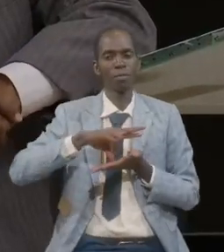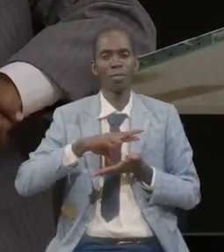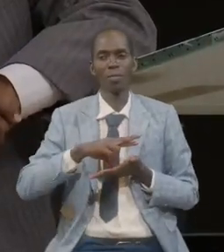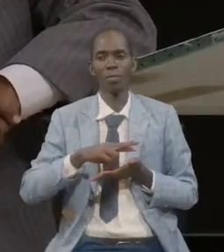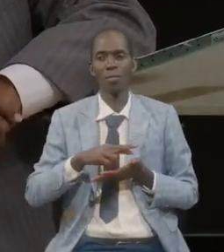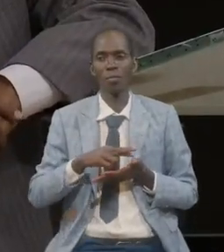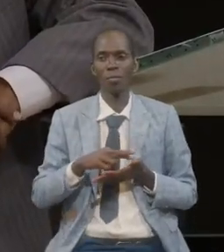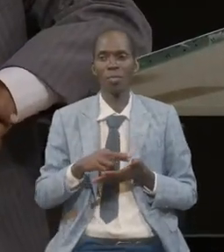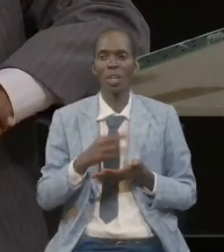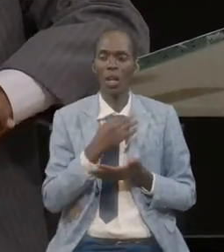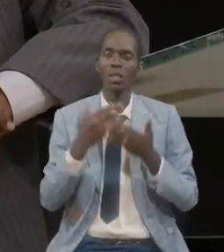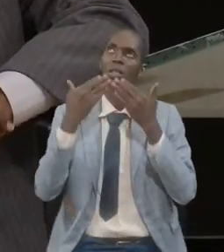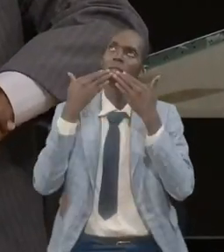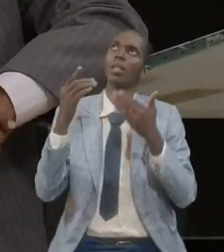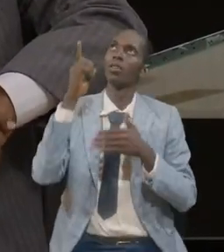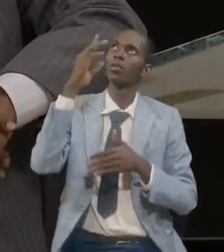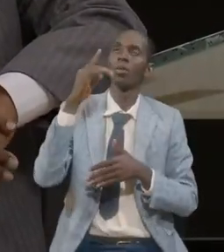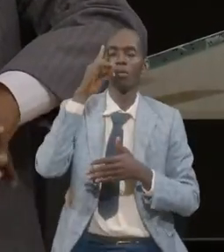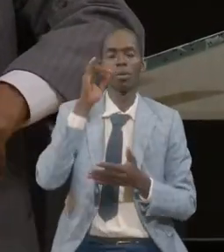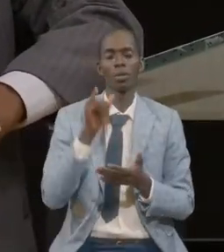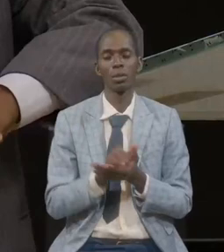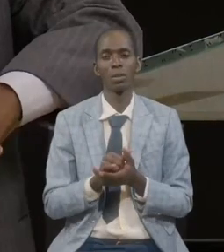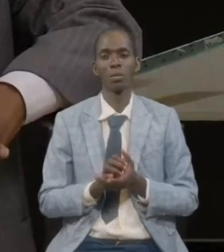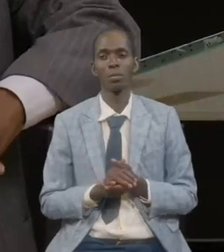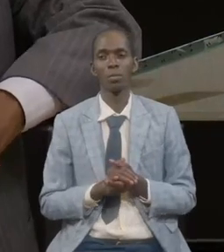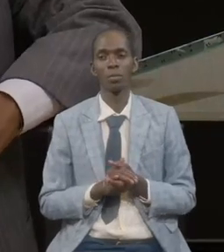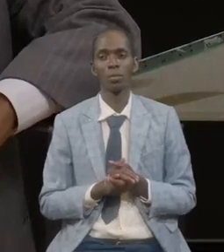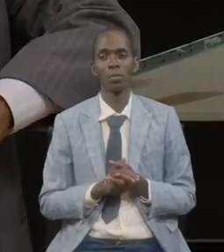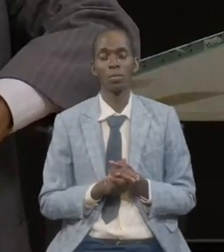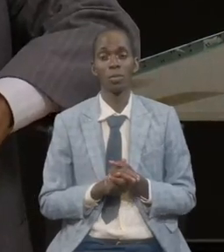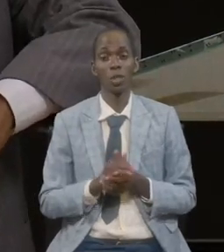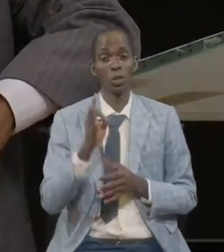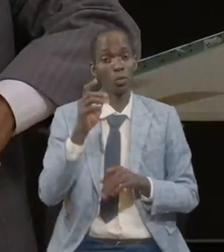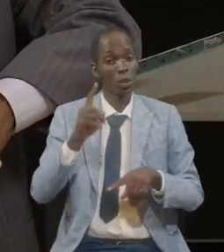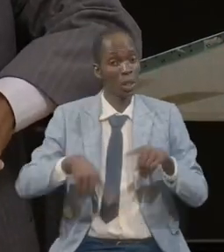rappelez-vous, Dieu merci pour cela. Si vous ne pouvez pas